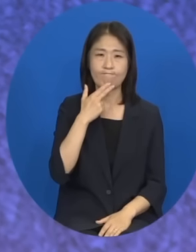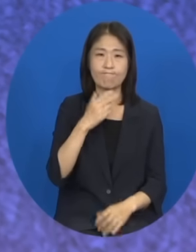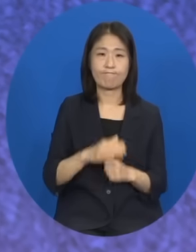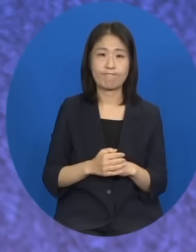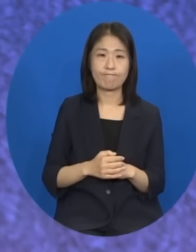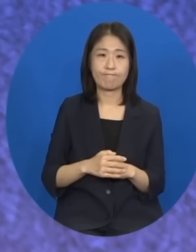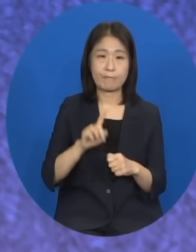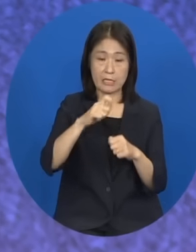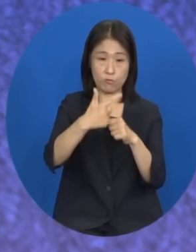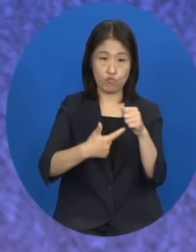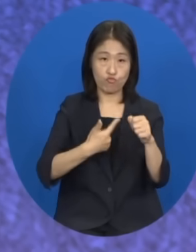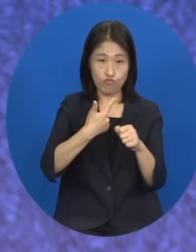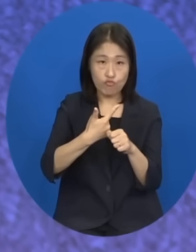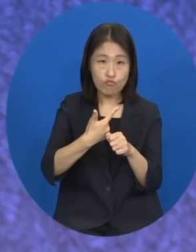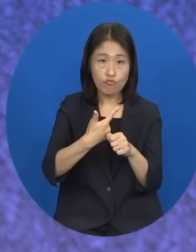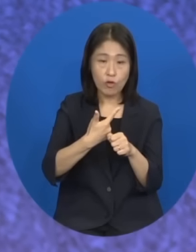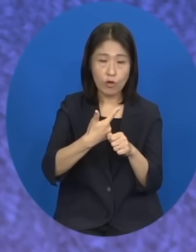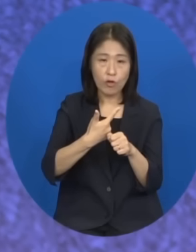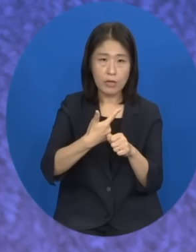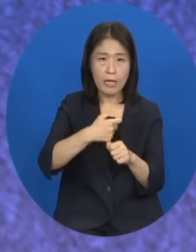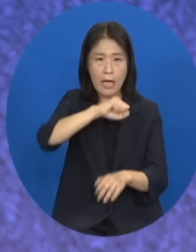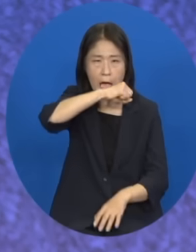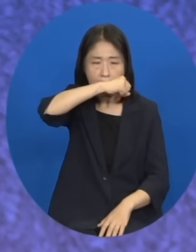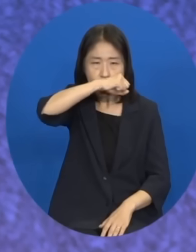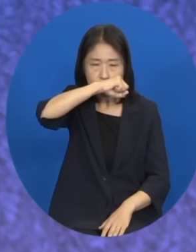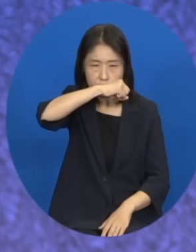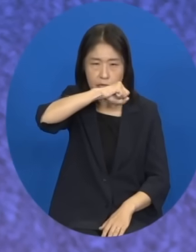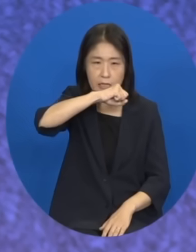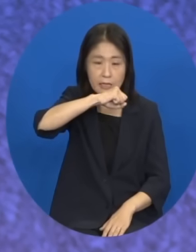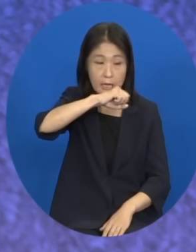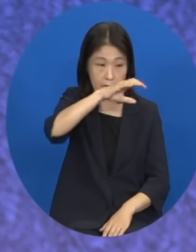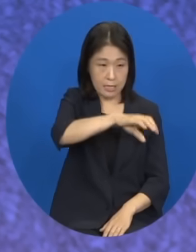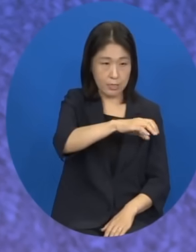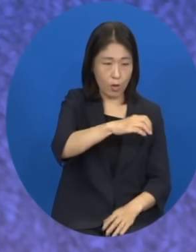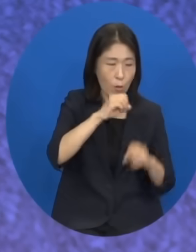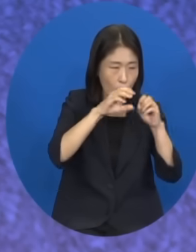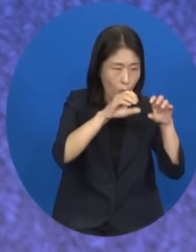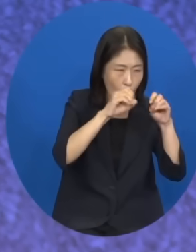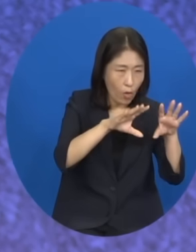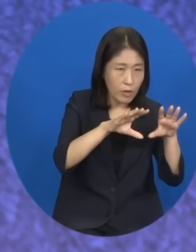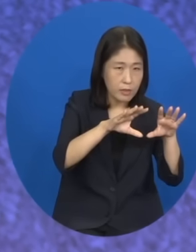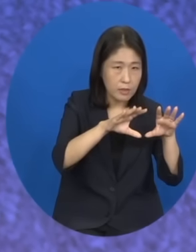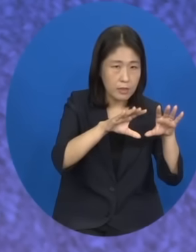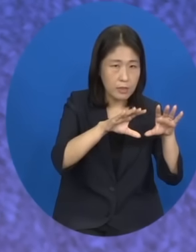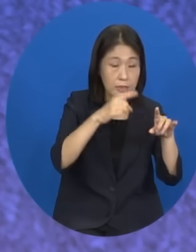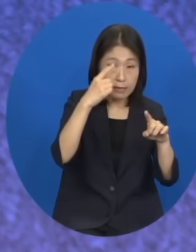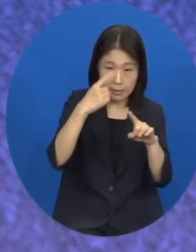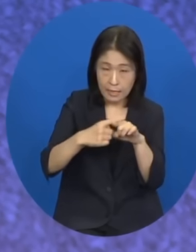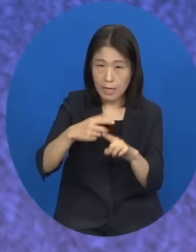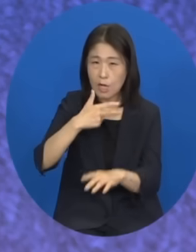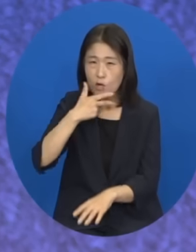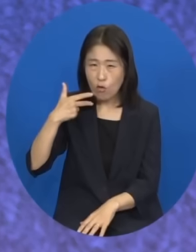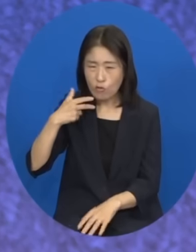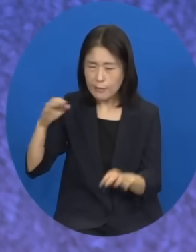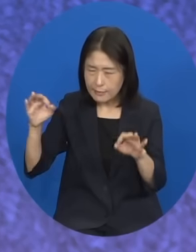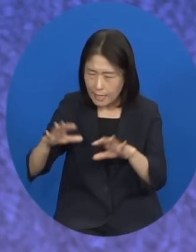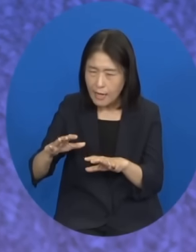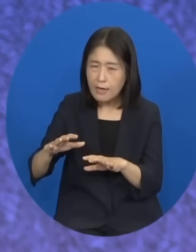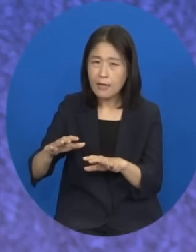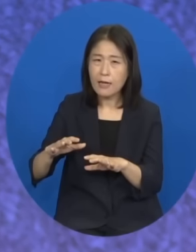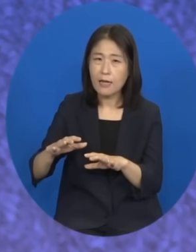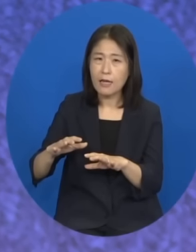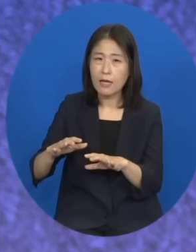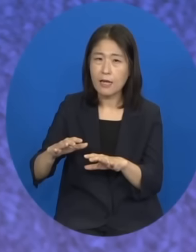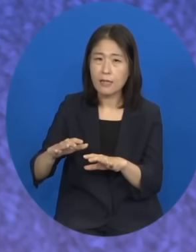16년 아프리카에서 사역하다가 잠깐 영국에 돌아왔을 때 영국 스코틀랜드 글래스고